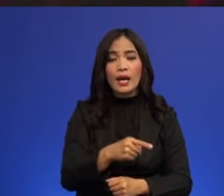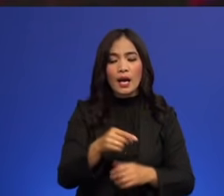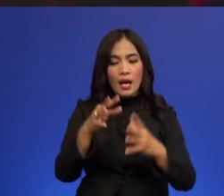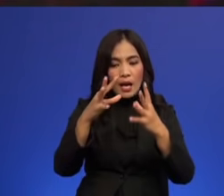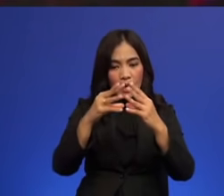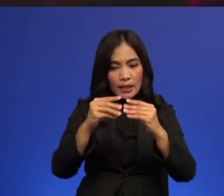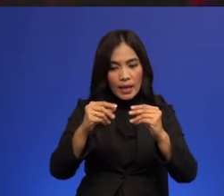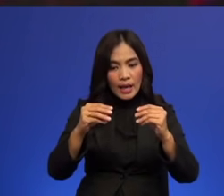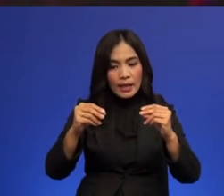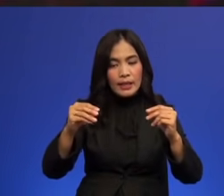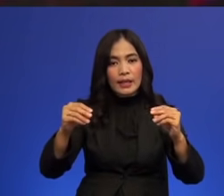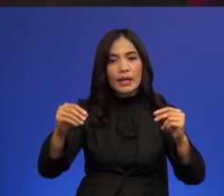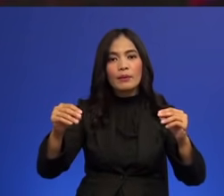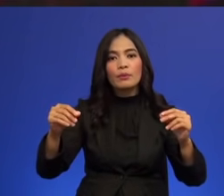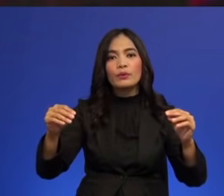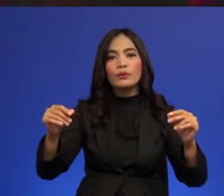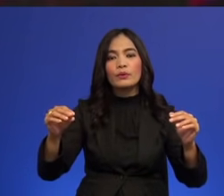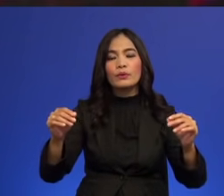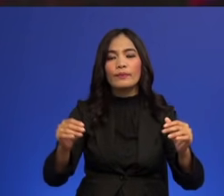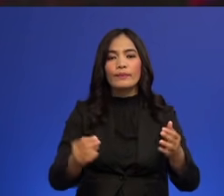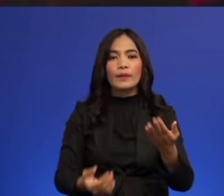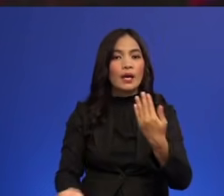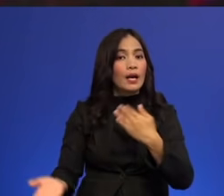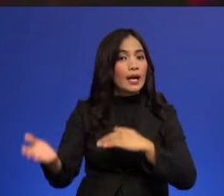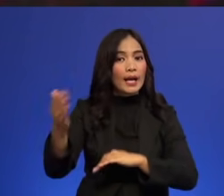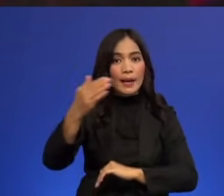Sesungguhnya dari debu